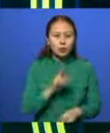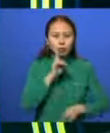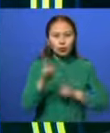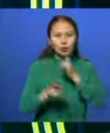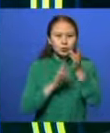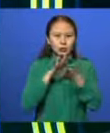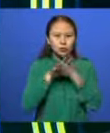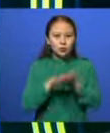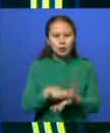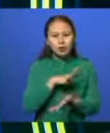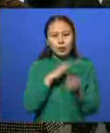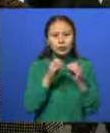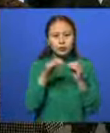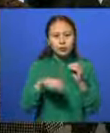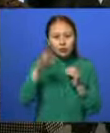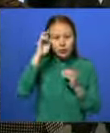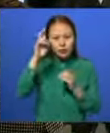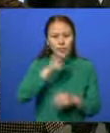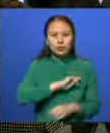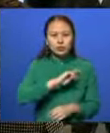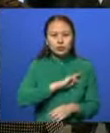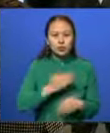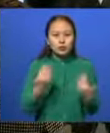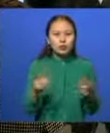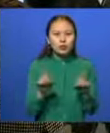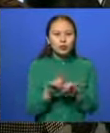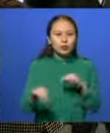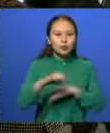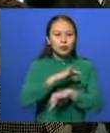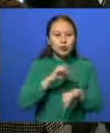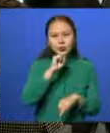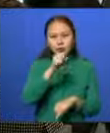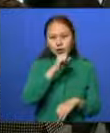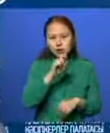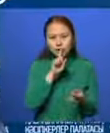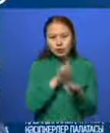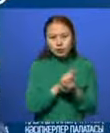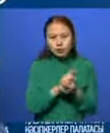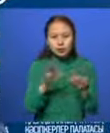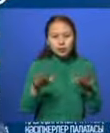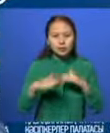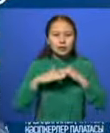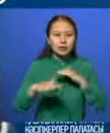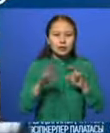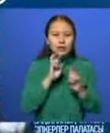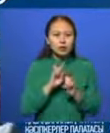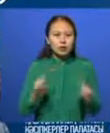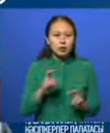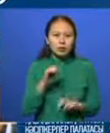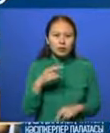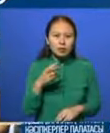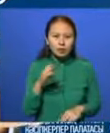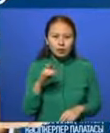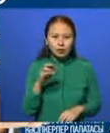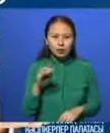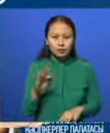24 мың өтініш түскен. Олардың 10 мыңы мемлекеттік органдардан келген. Бұл туралы бүгін журналистермен кездескен ұлттық палатаның басқарма төрағасы